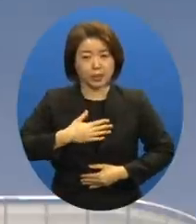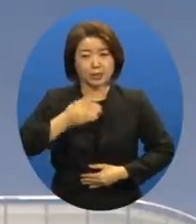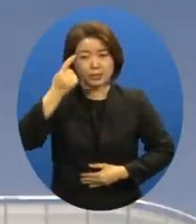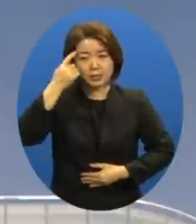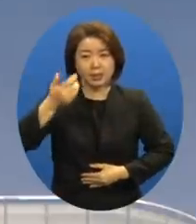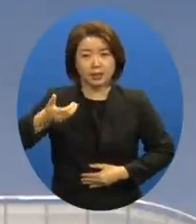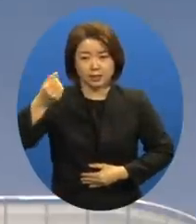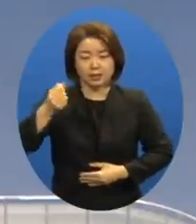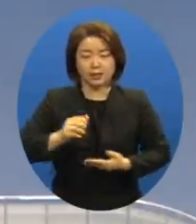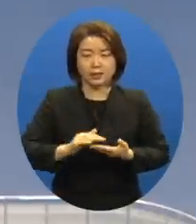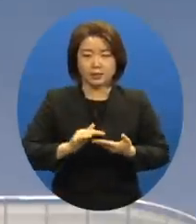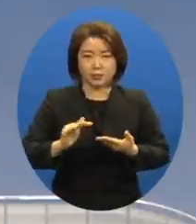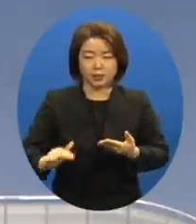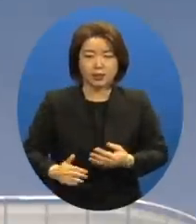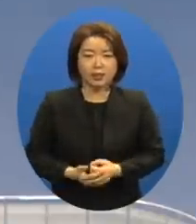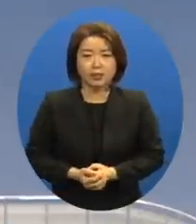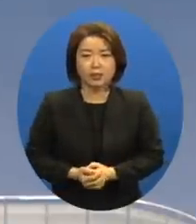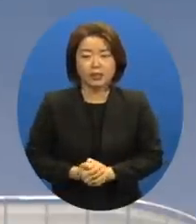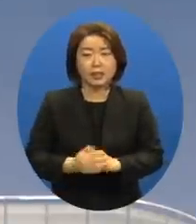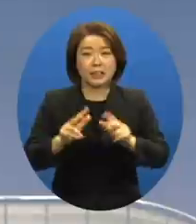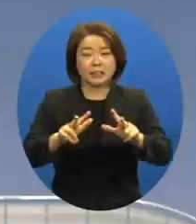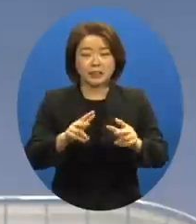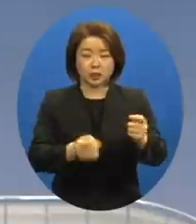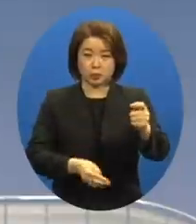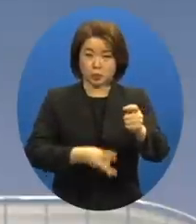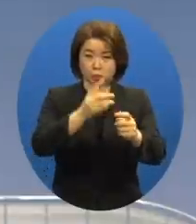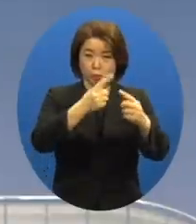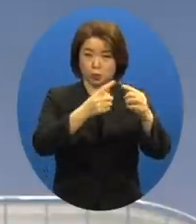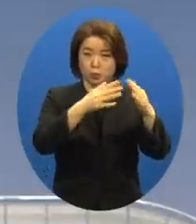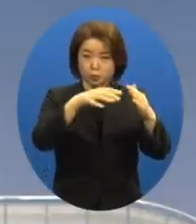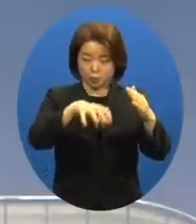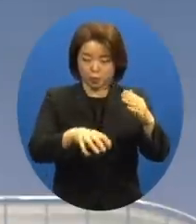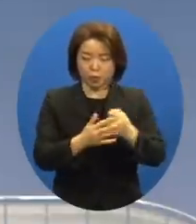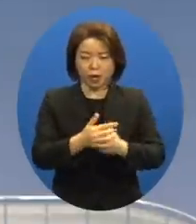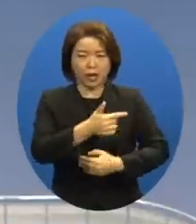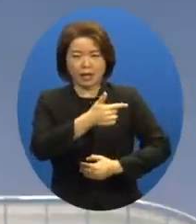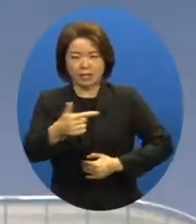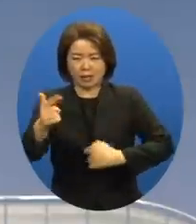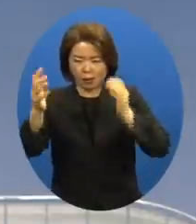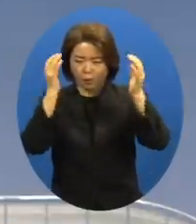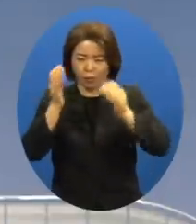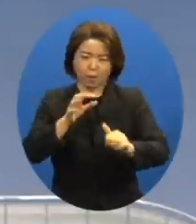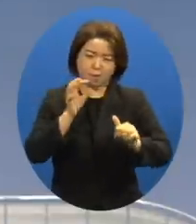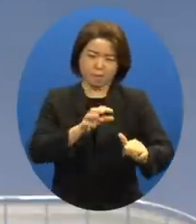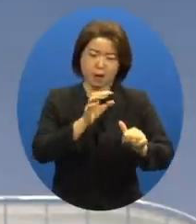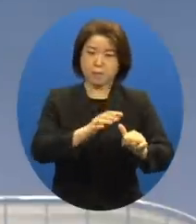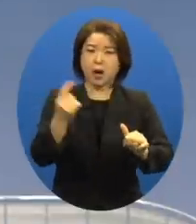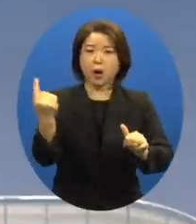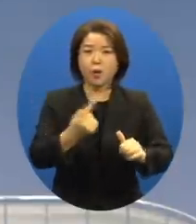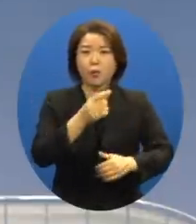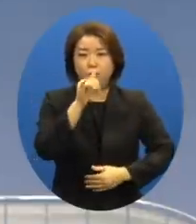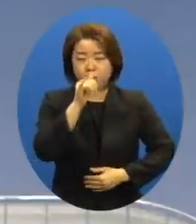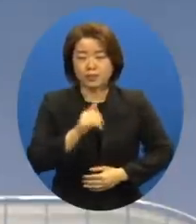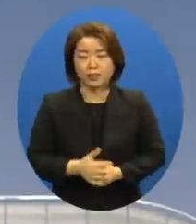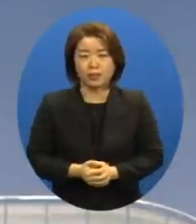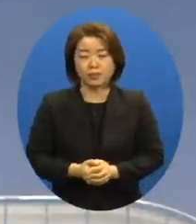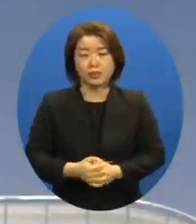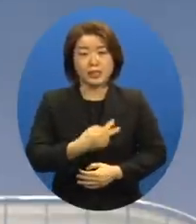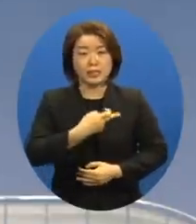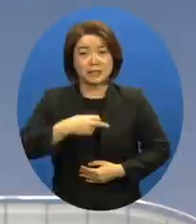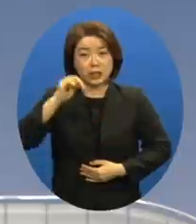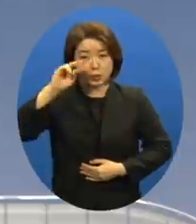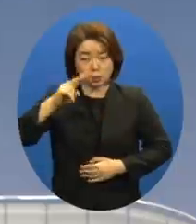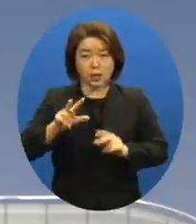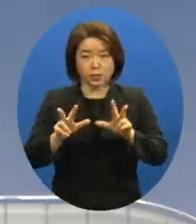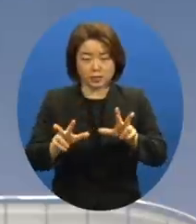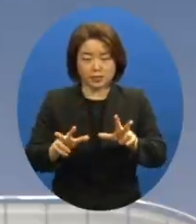생각합니다 지금 고린도 교회에 큰 환란이 핍박이 임했습니다 사도 바울은 지금